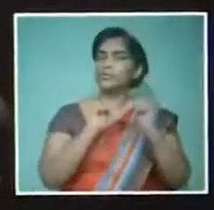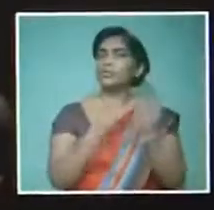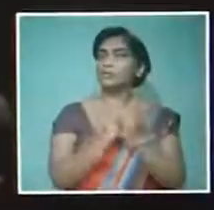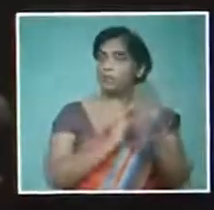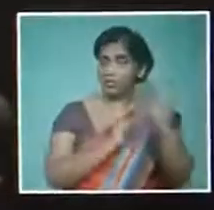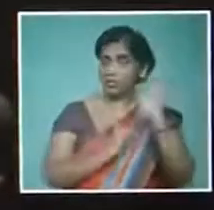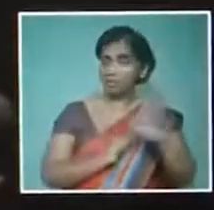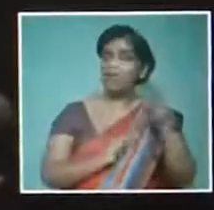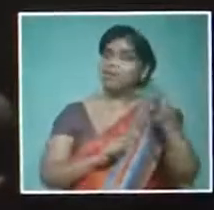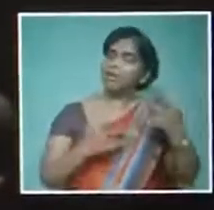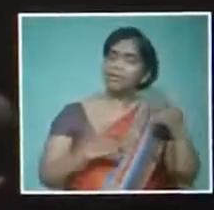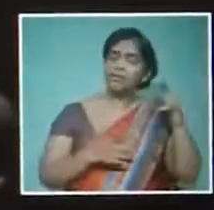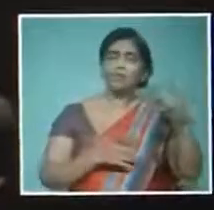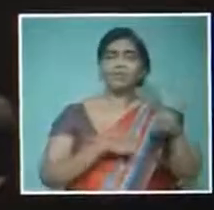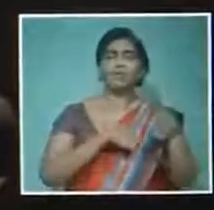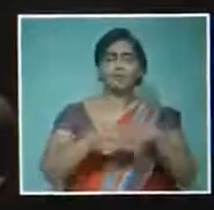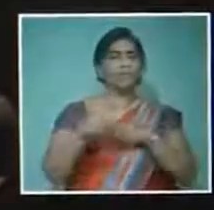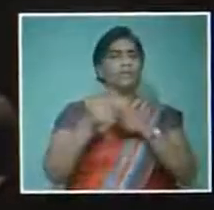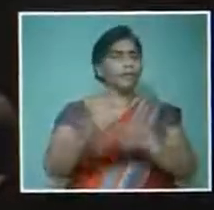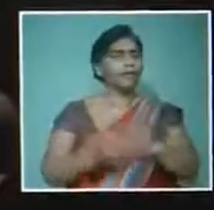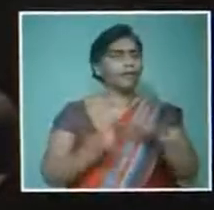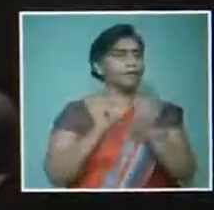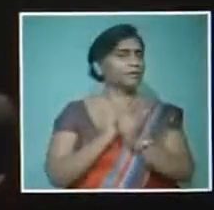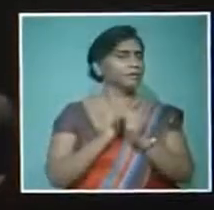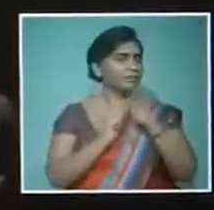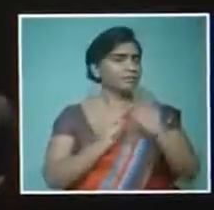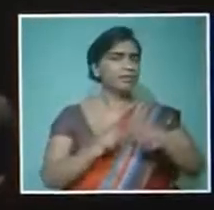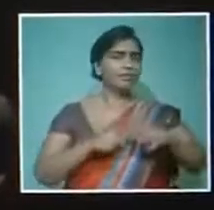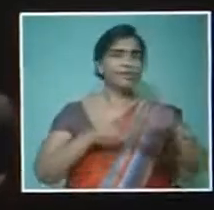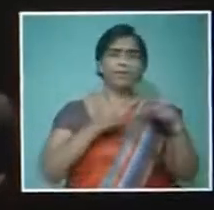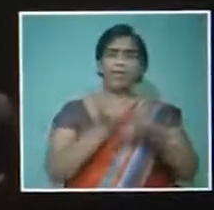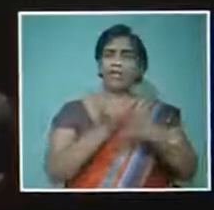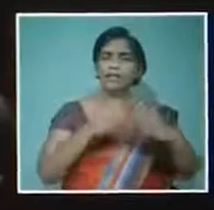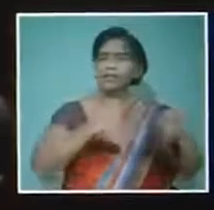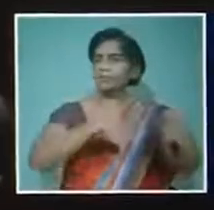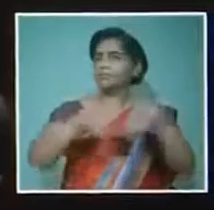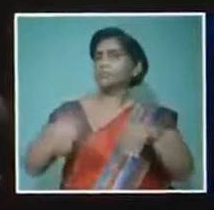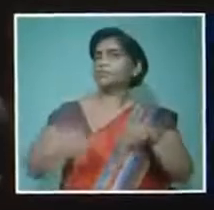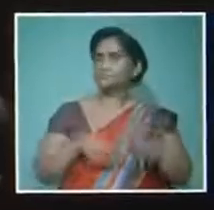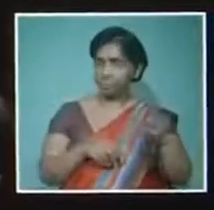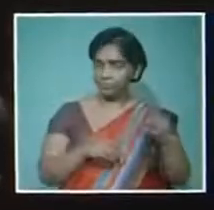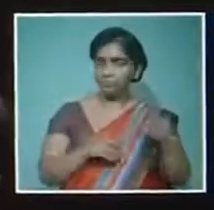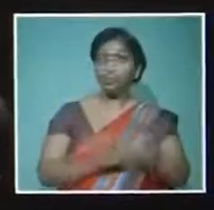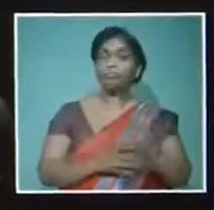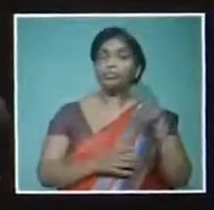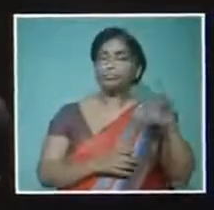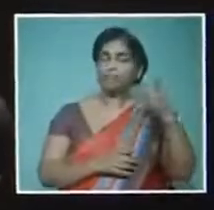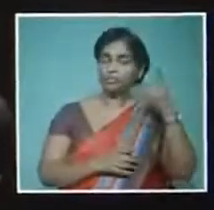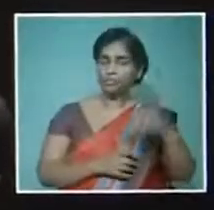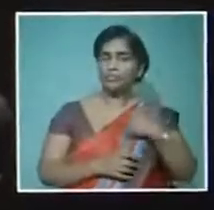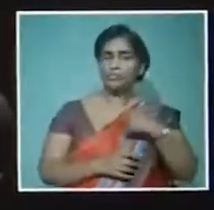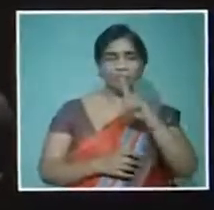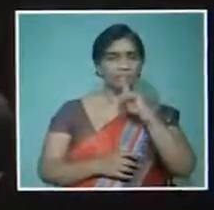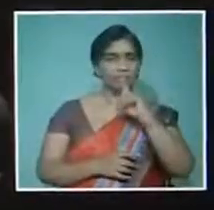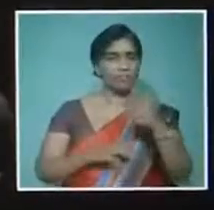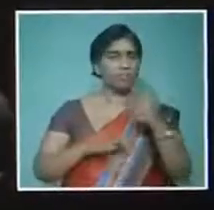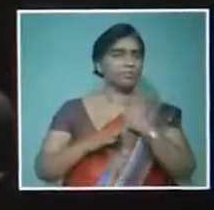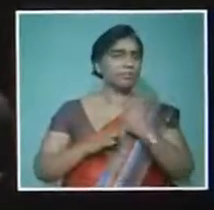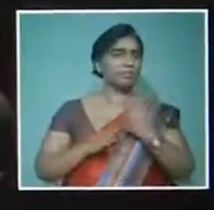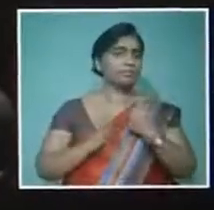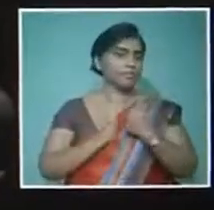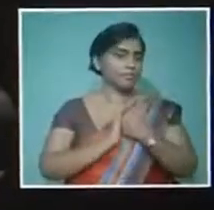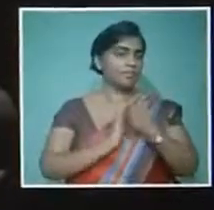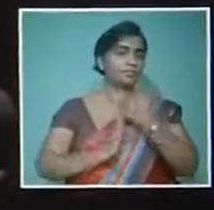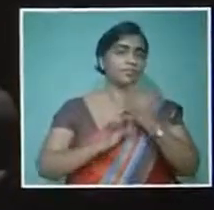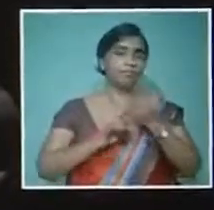200 காலமாக நாங்கள் முகம் கொடுத்த பிரச்சனை பார்த்தீர்களானால் இந்த சபையிலே இருக்கின்ற உறுப்பினர்களே 1870